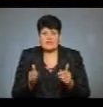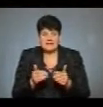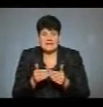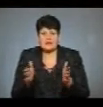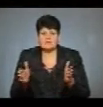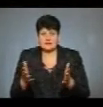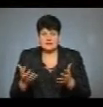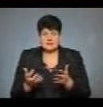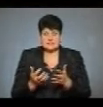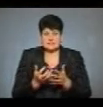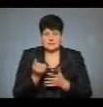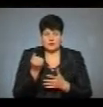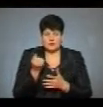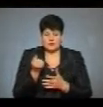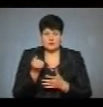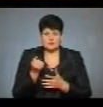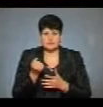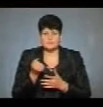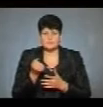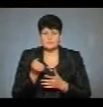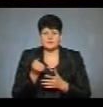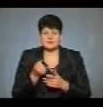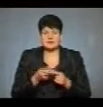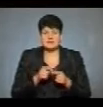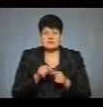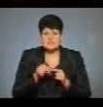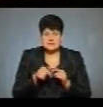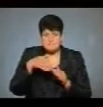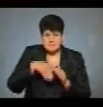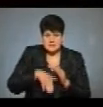знаходити в історичних джерелах про існування цих